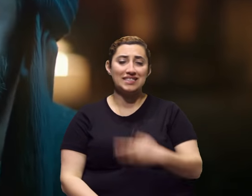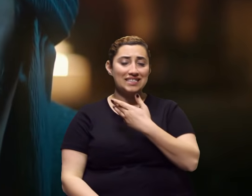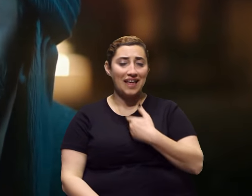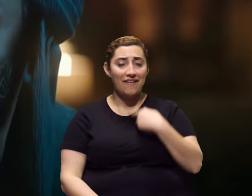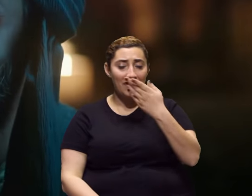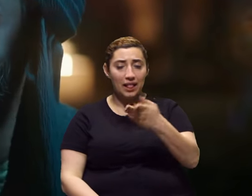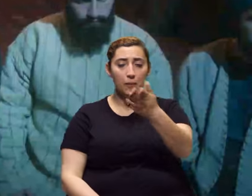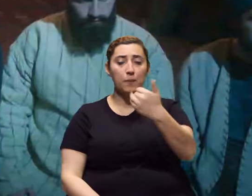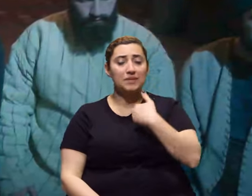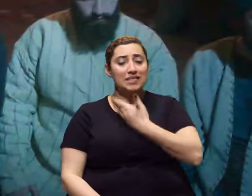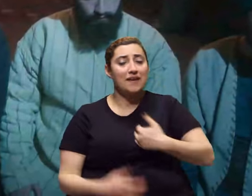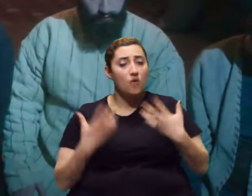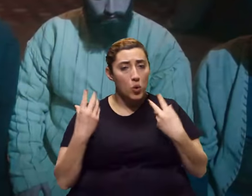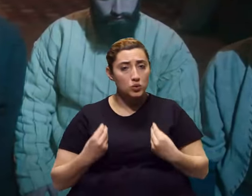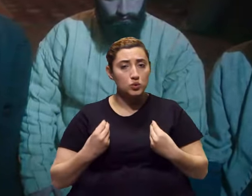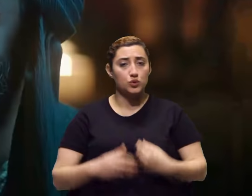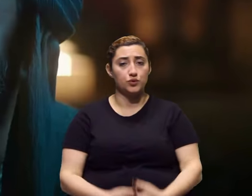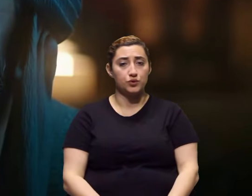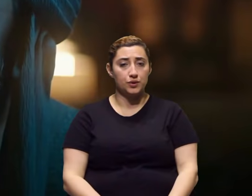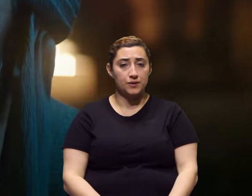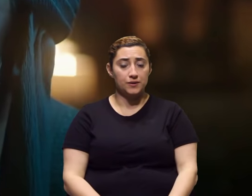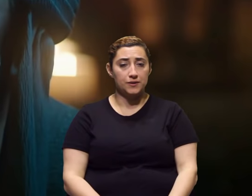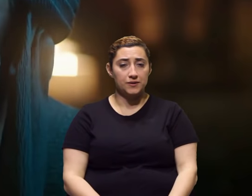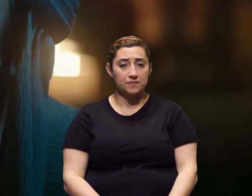Sevelim, sevilelim.